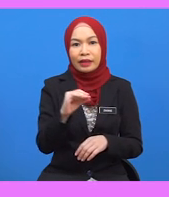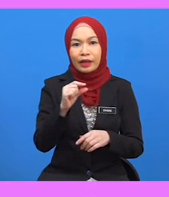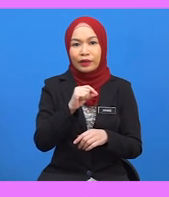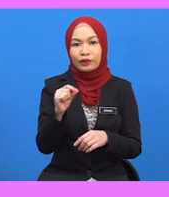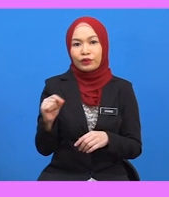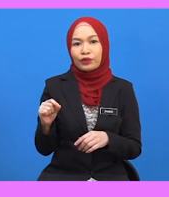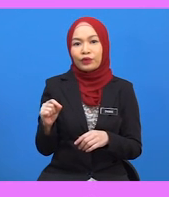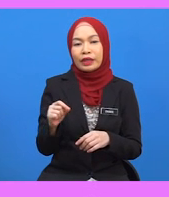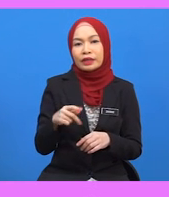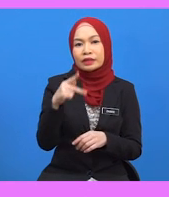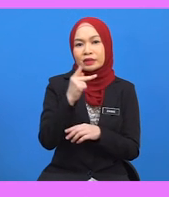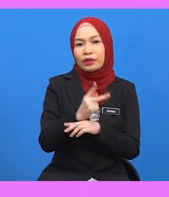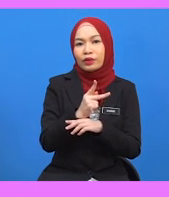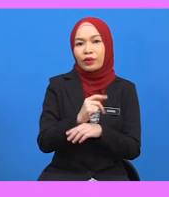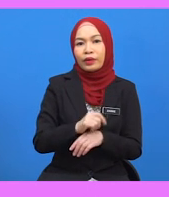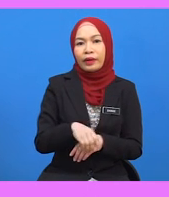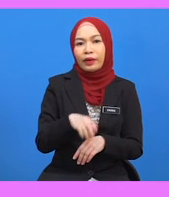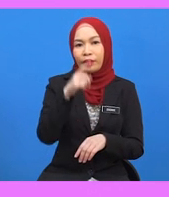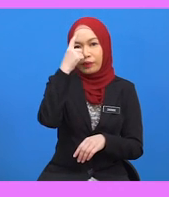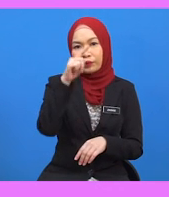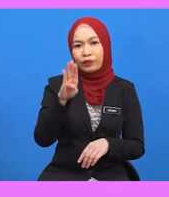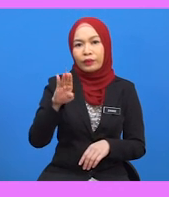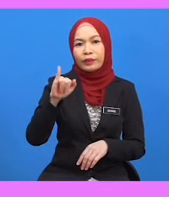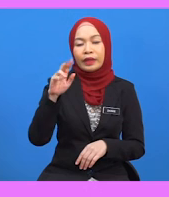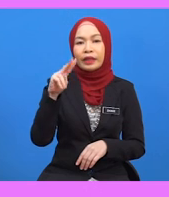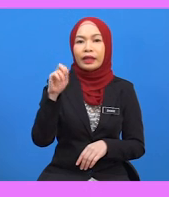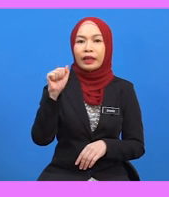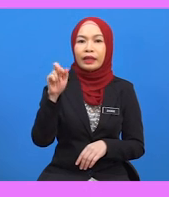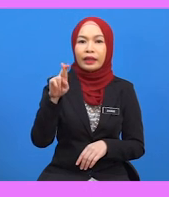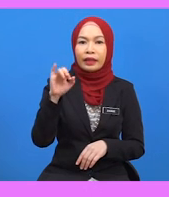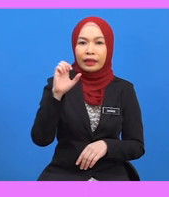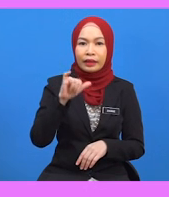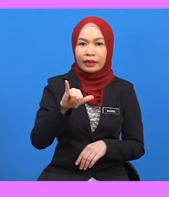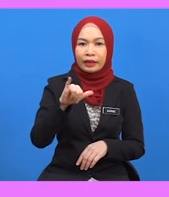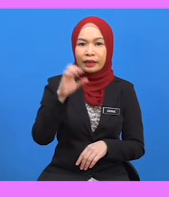Ketiga, melukis carta alir yang menunjukkan linear search.